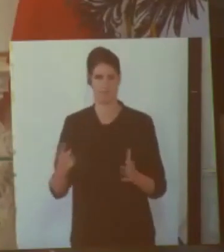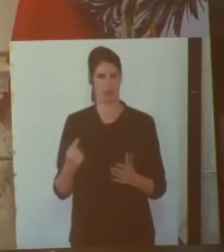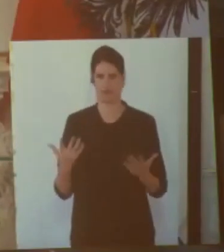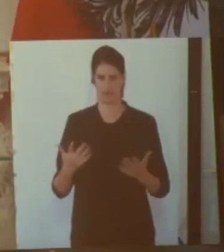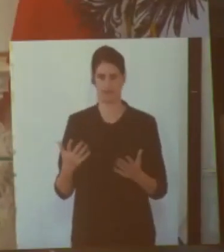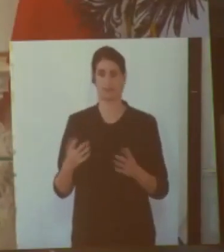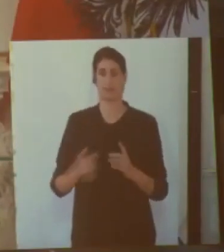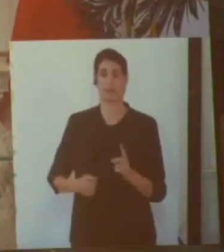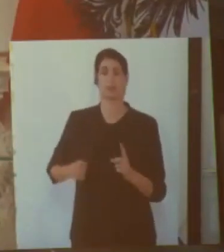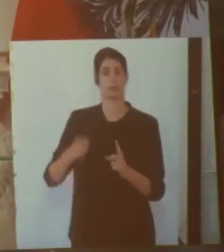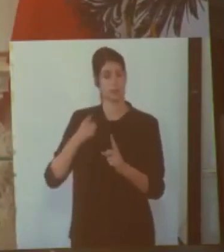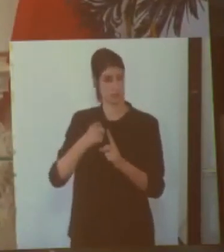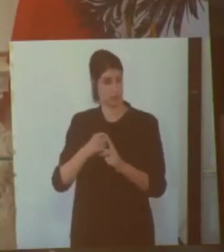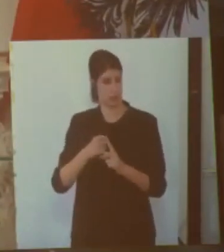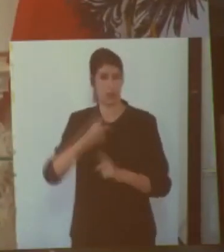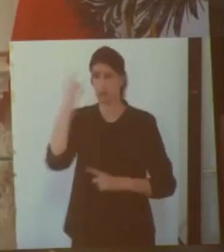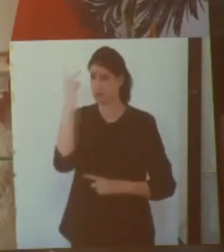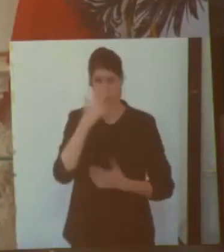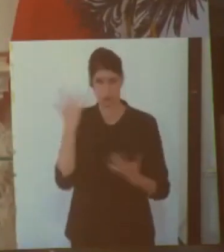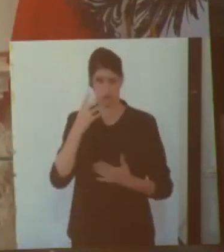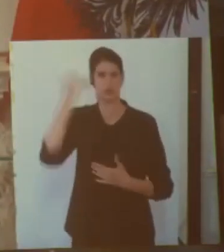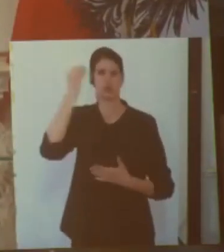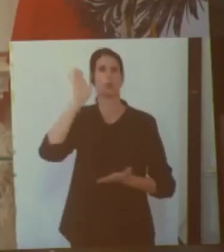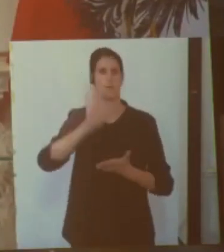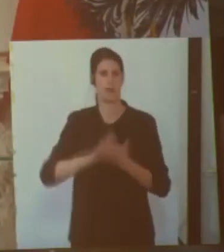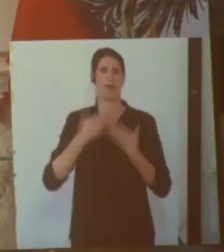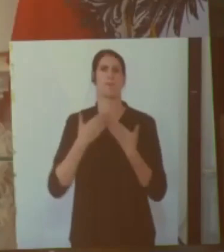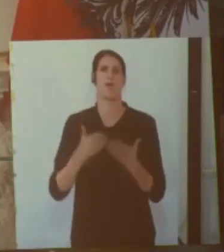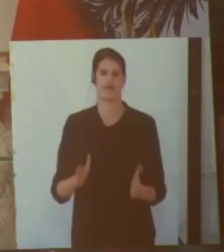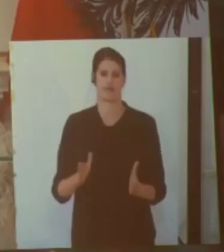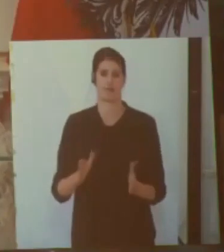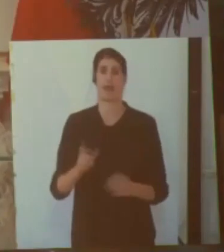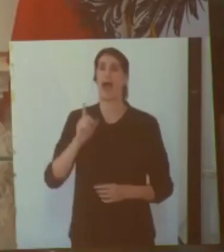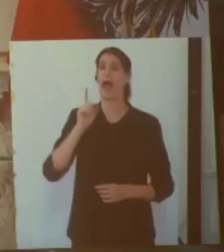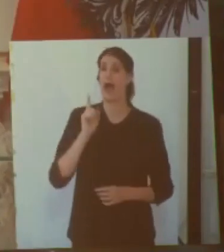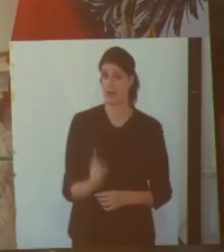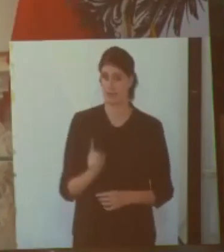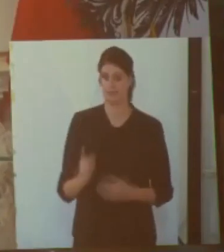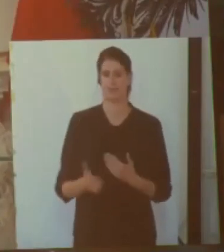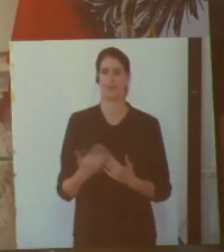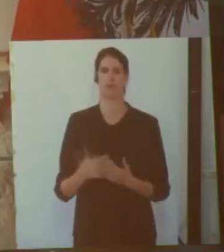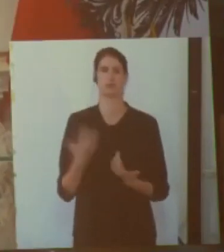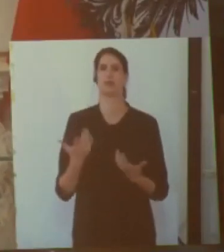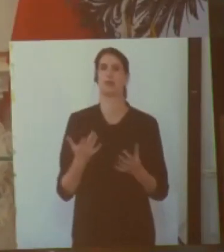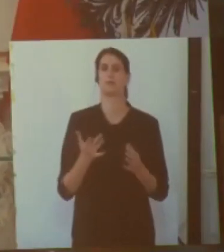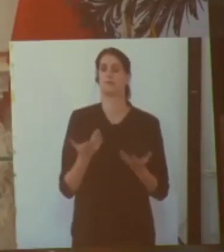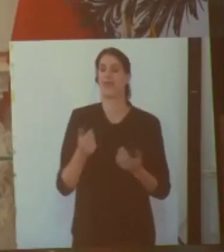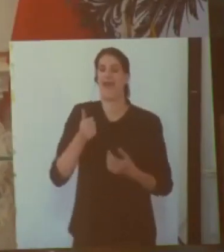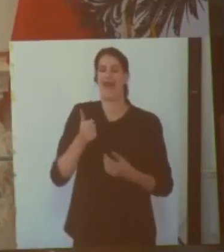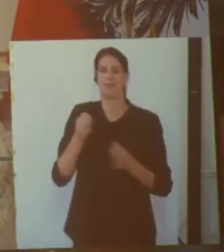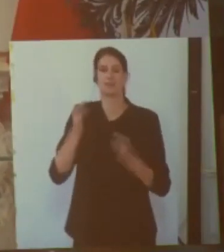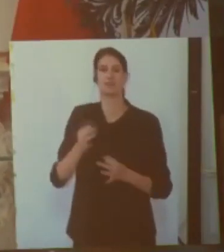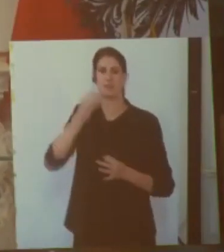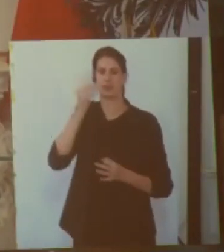Ziel selbstverständlich ist, dass die Schulen offen bleiben. Aber wenn es zu temporären, lokal begrenzten Schließungen